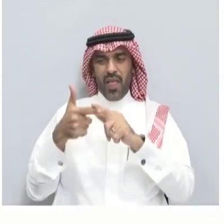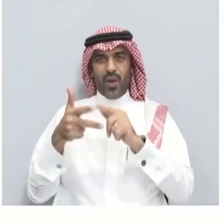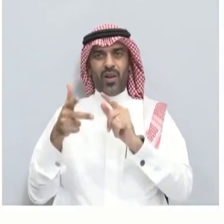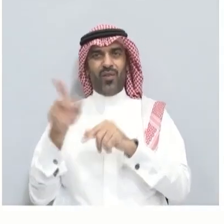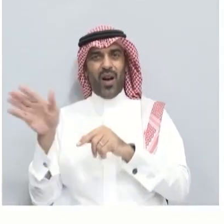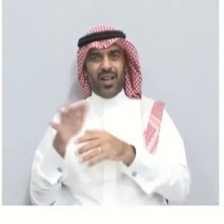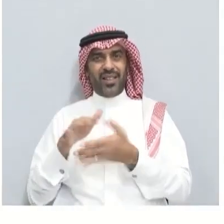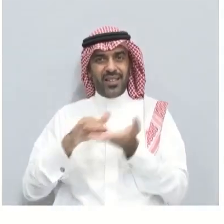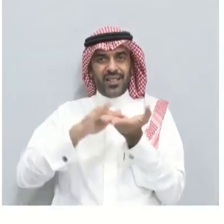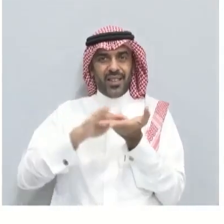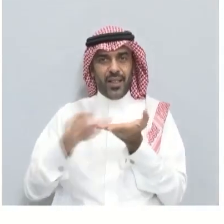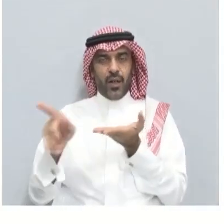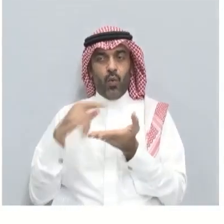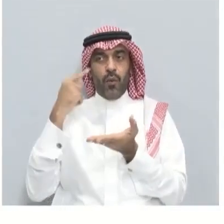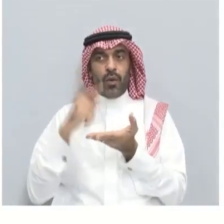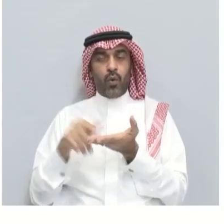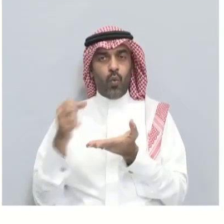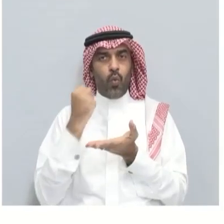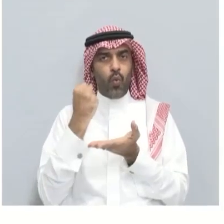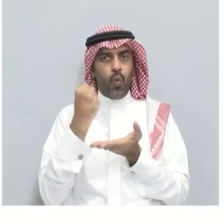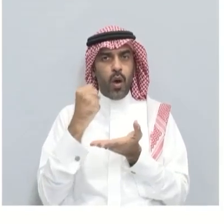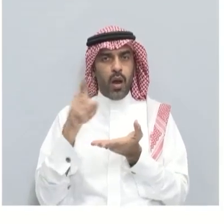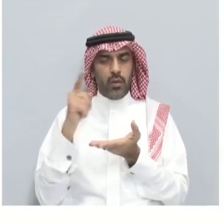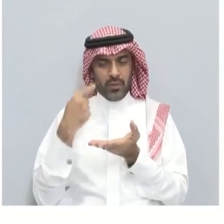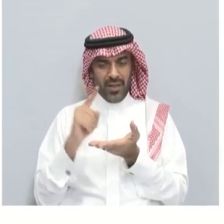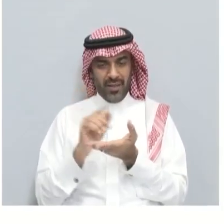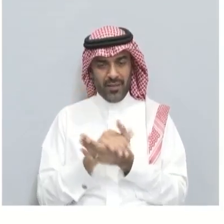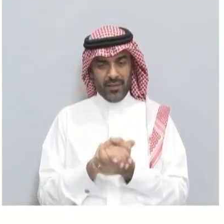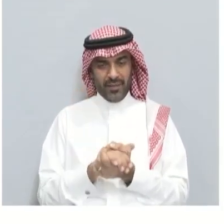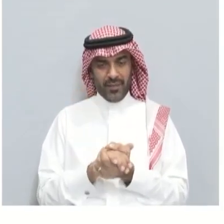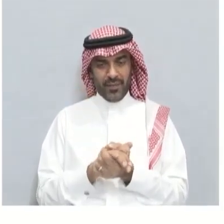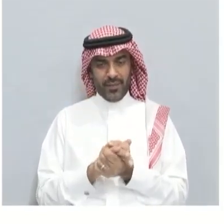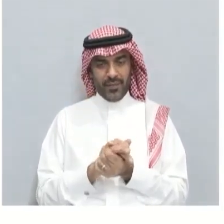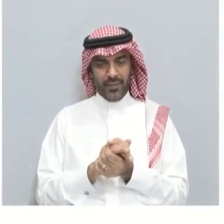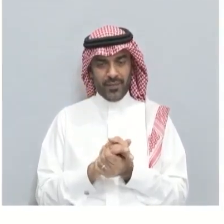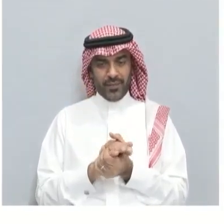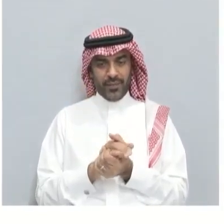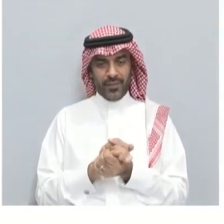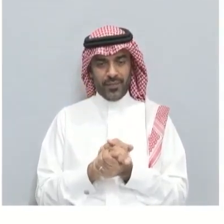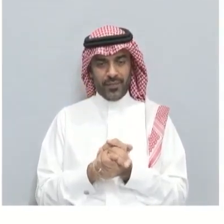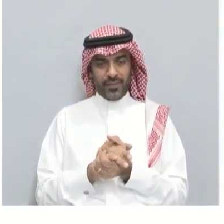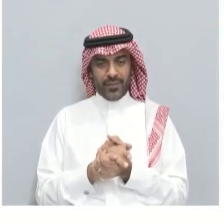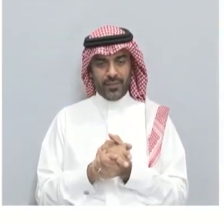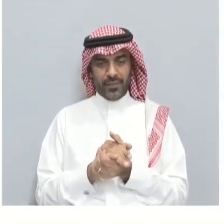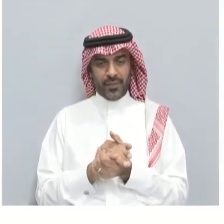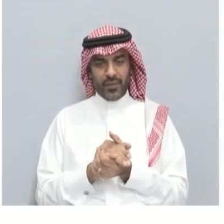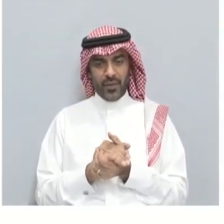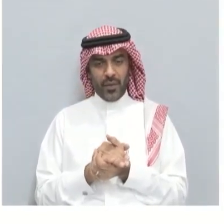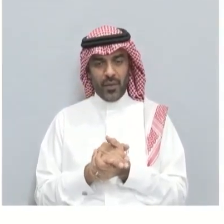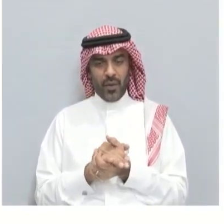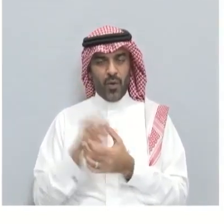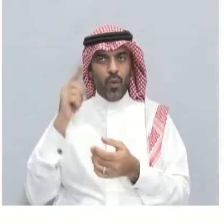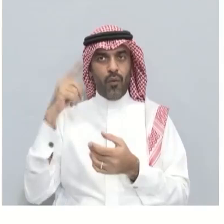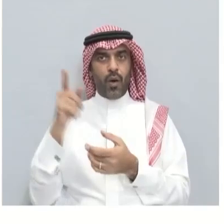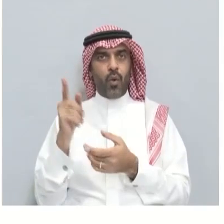الموجات الاوليه والثانويه لكن بالدراسه وجدنا وجد العلماء بالدراسه وعن طريق رصدها في مواقع في